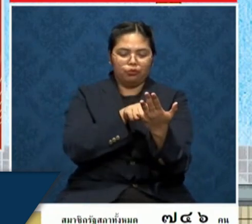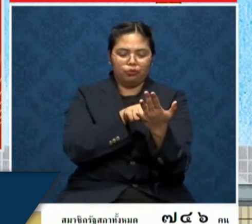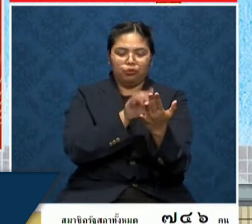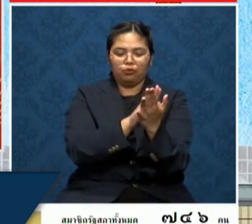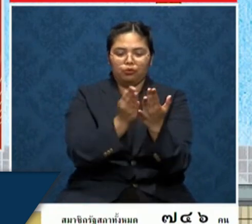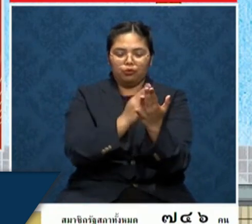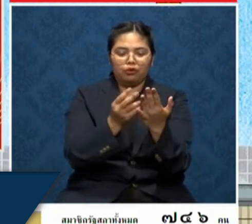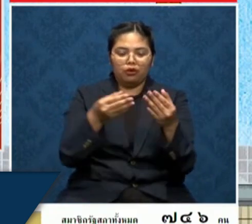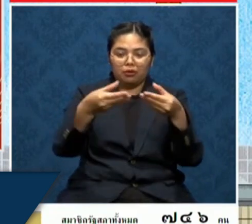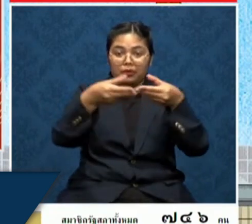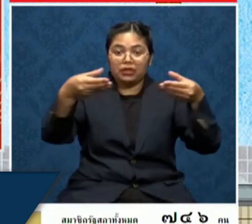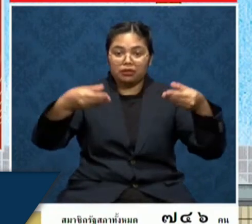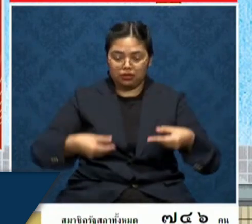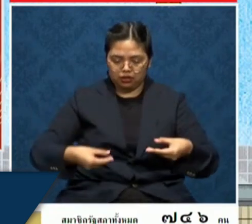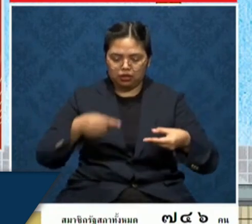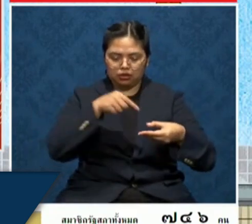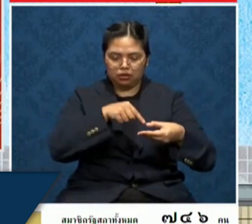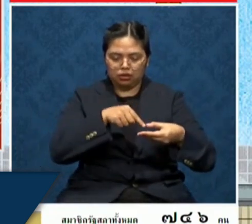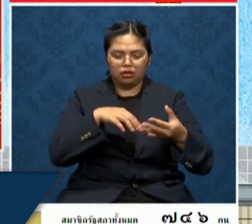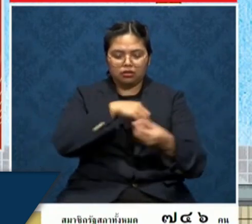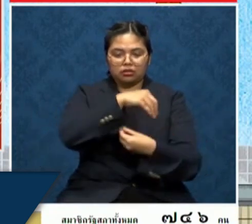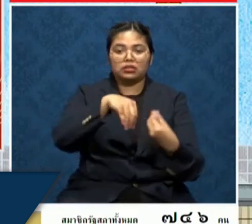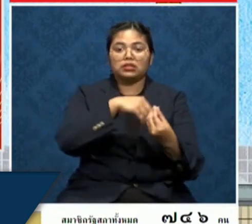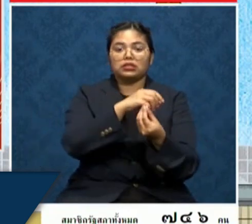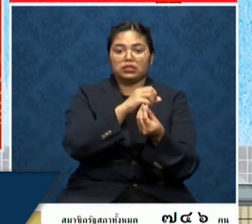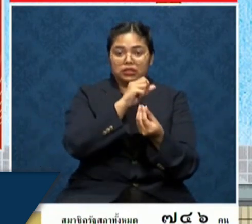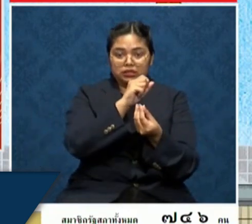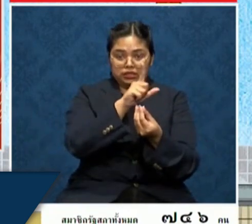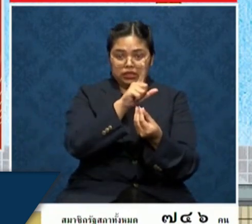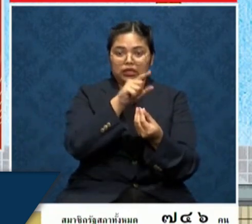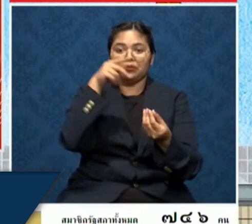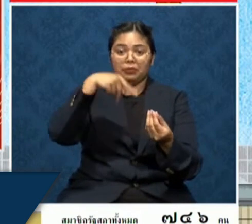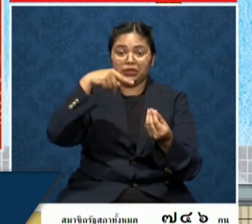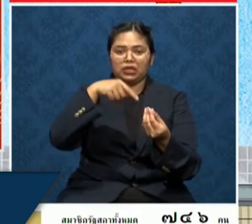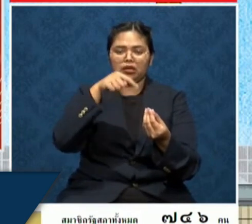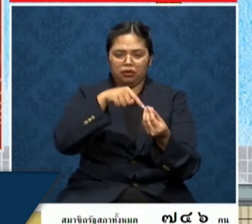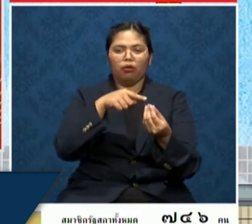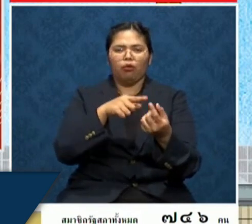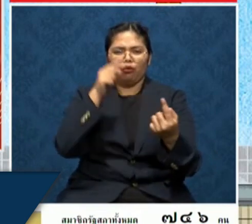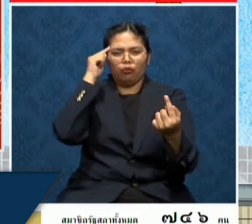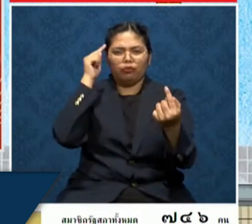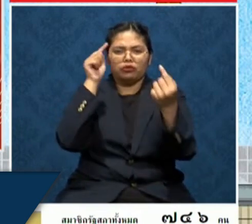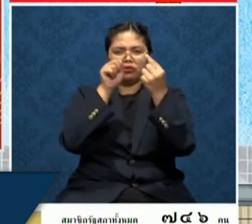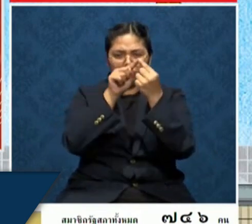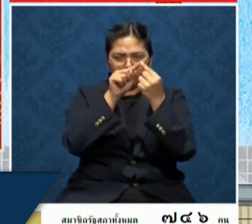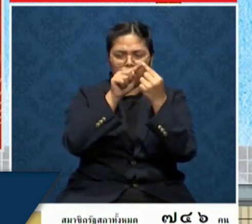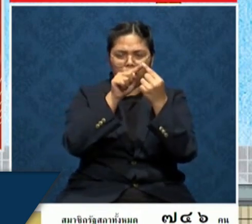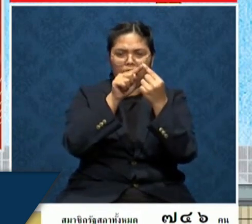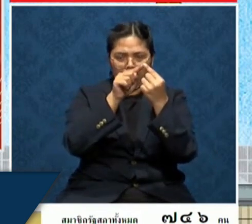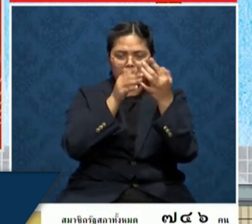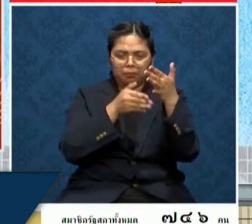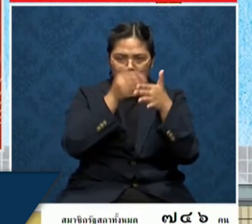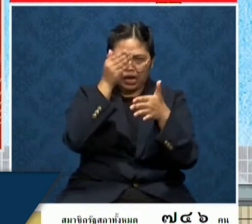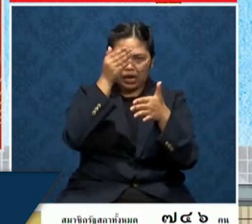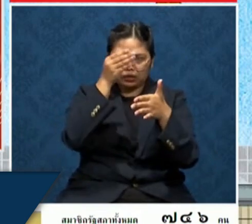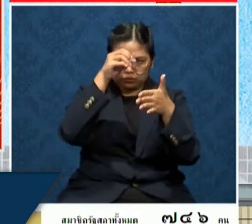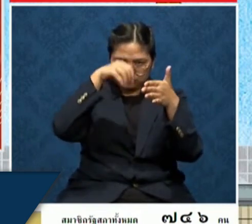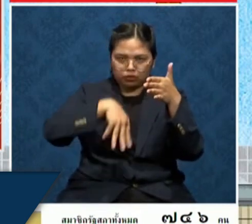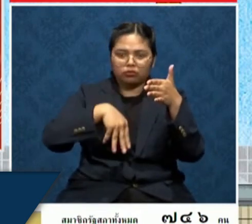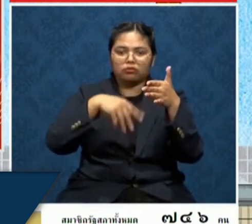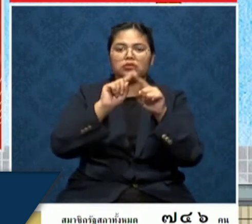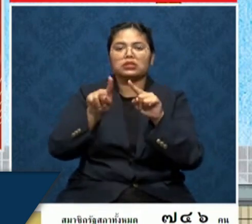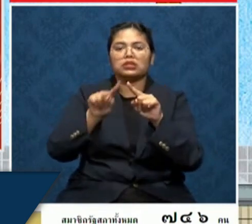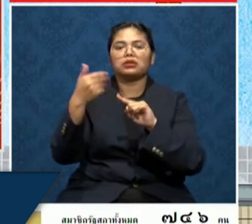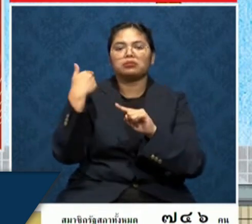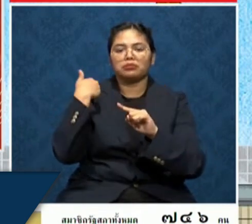การบรรลุเป้าหมายเกือบทุกเขตเศรษฐกิจมีสถานะในการบรรลุเป้าหมายวิกฤตก็ต้องขอบคุ